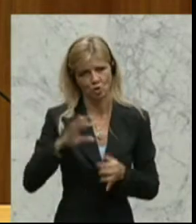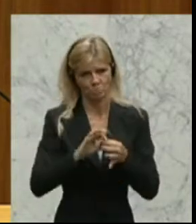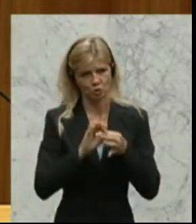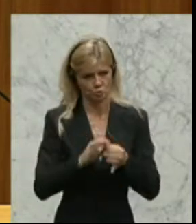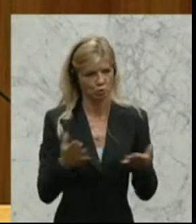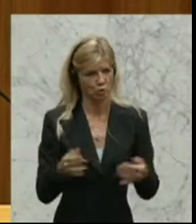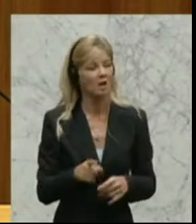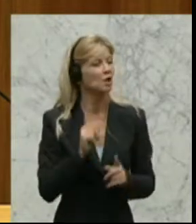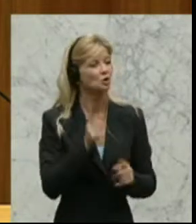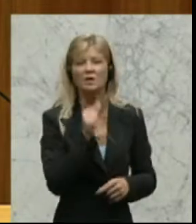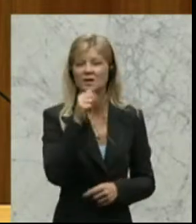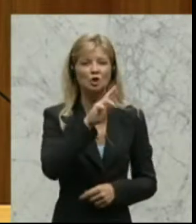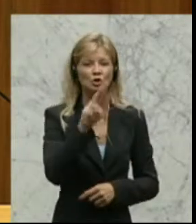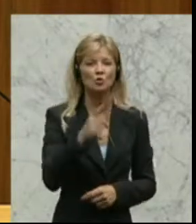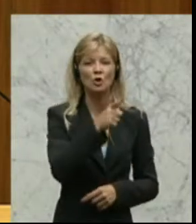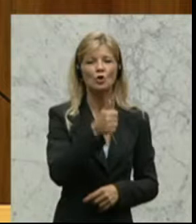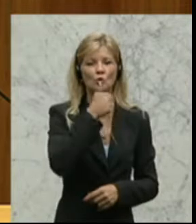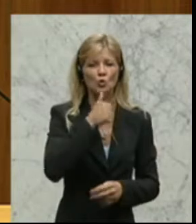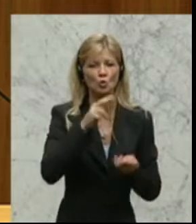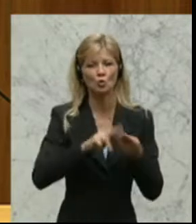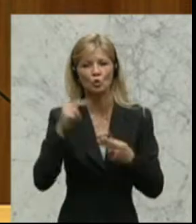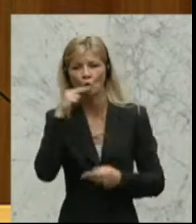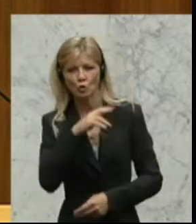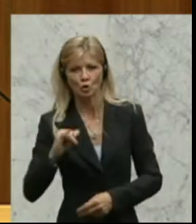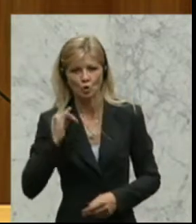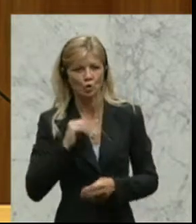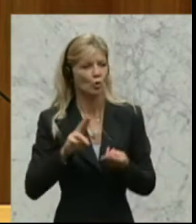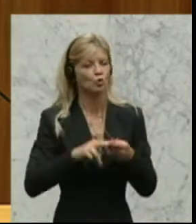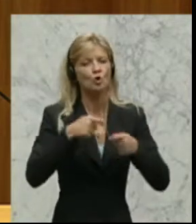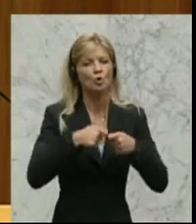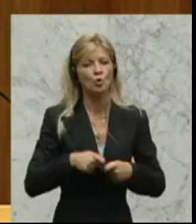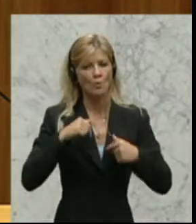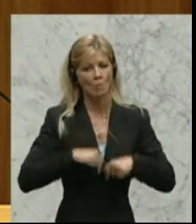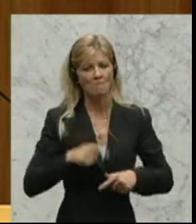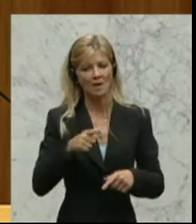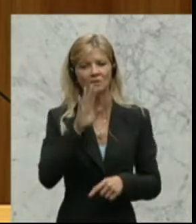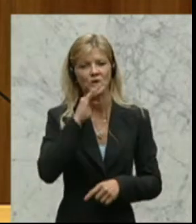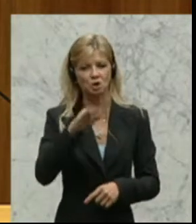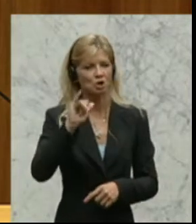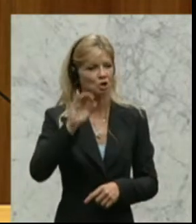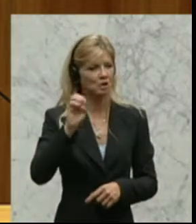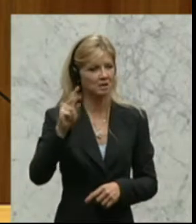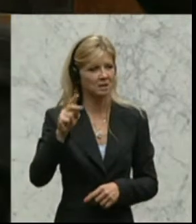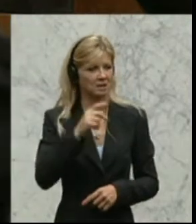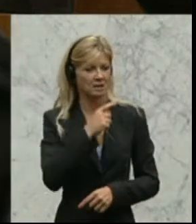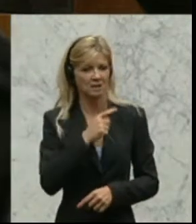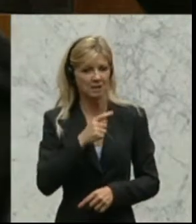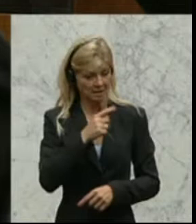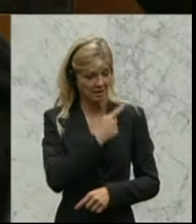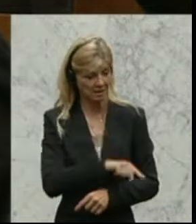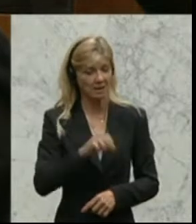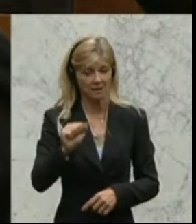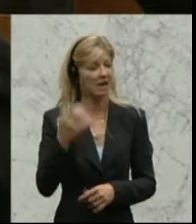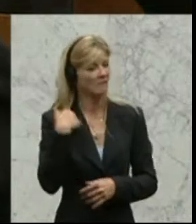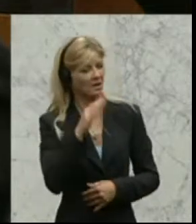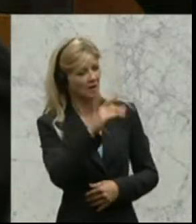Herr Klubobmann Schieder mittlerweile, zwar halt nur als Meinung und nicht sozusagen als Verhandlungsstandpunkt, weil das hören wir